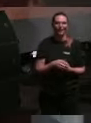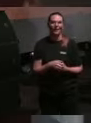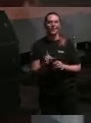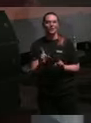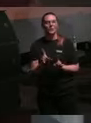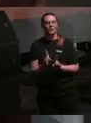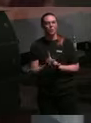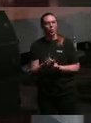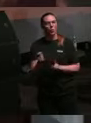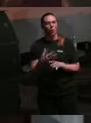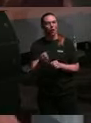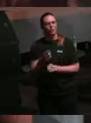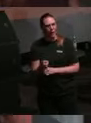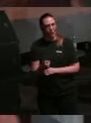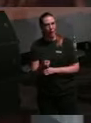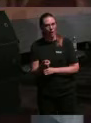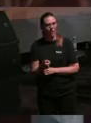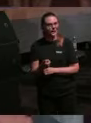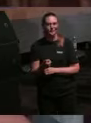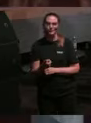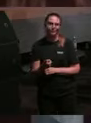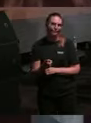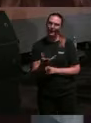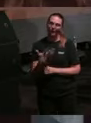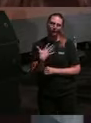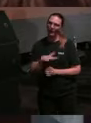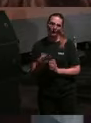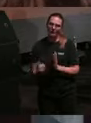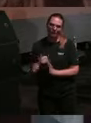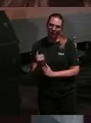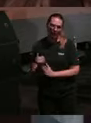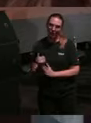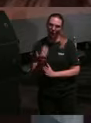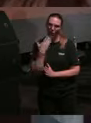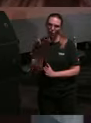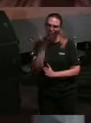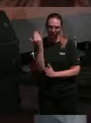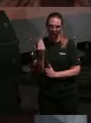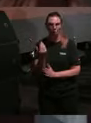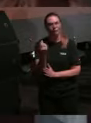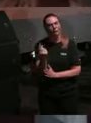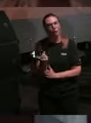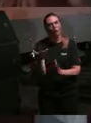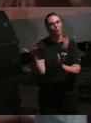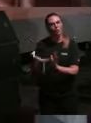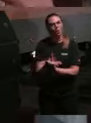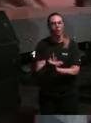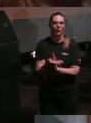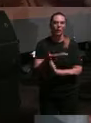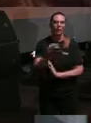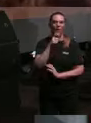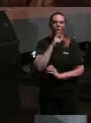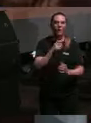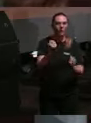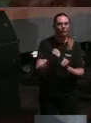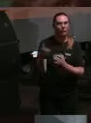Så noe av det rett og slett, det kommer ikke til å komme. Og så har vi ganske få søknader både på vannkraft og vindkraft, og så det en veldig